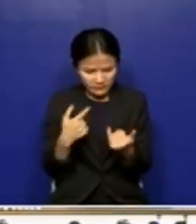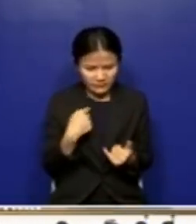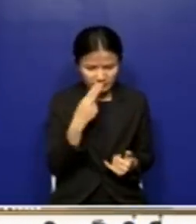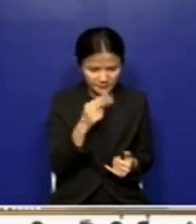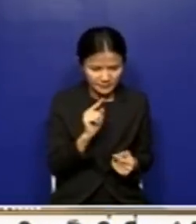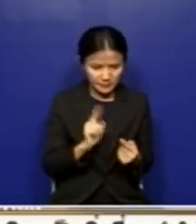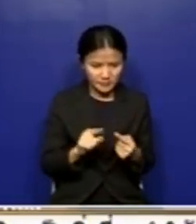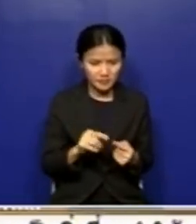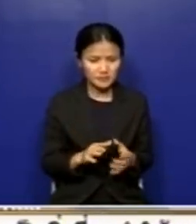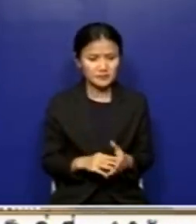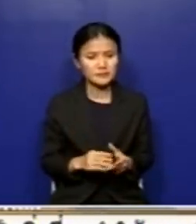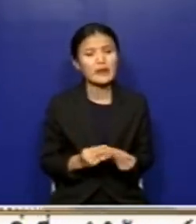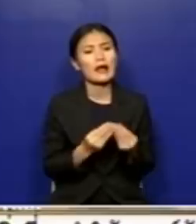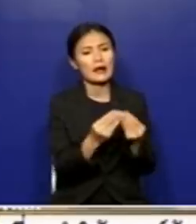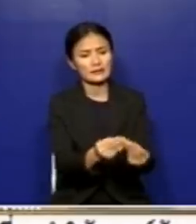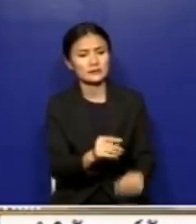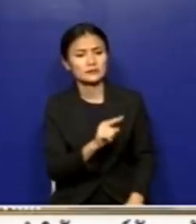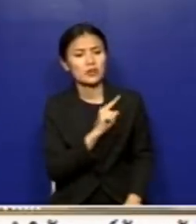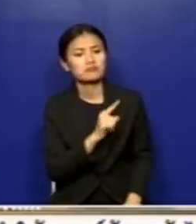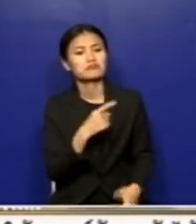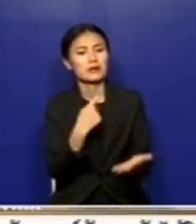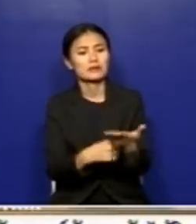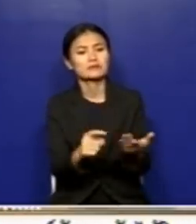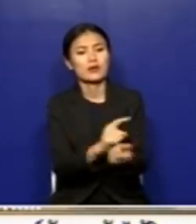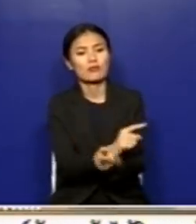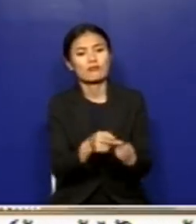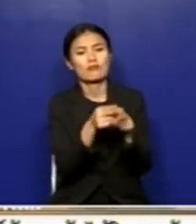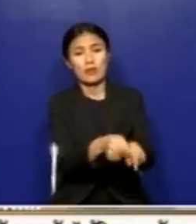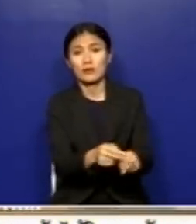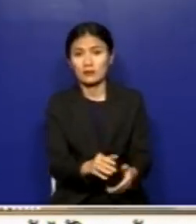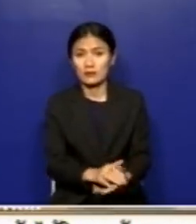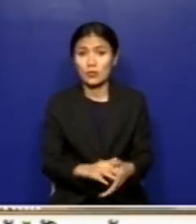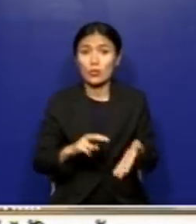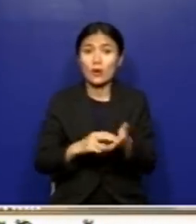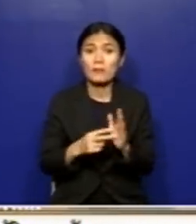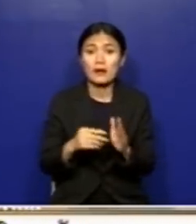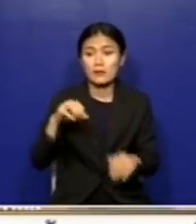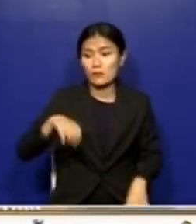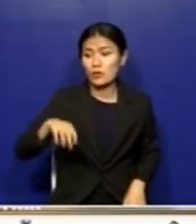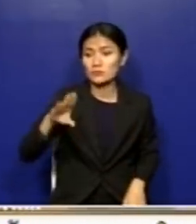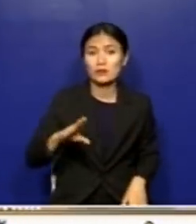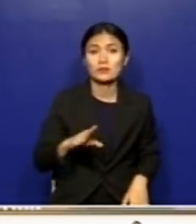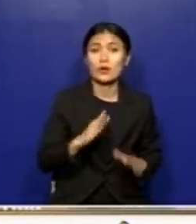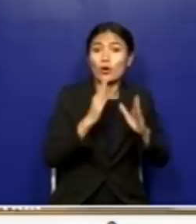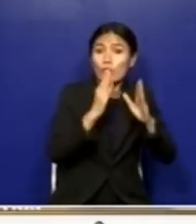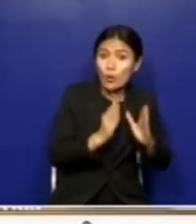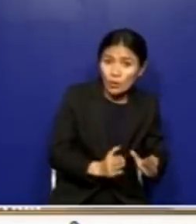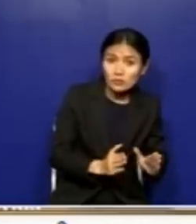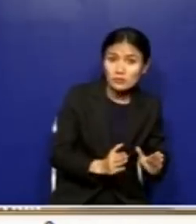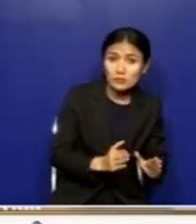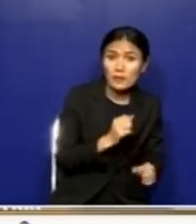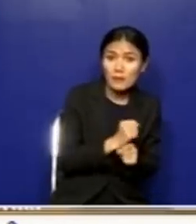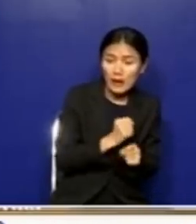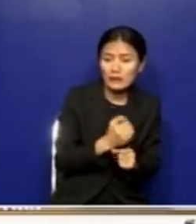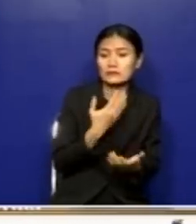ให้ไปเป็ภาระของเงินประกัสังคมซึ่งเป็เงิเก็บของในจ้างและลกจ้างนะคะ ไม่ใช่เงินเยีวยาในก้อนนี้ด้นะคะ